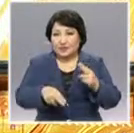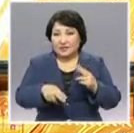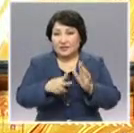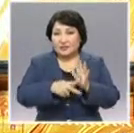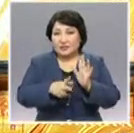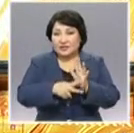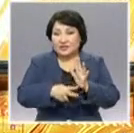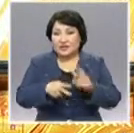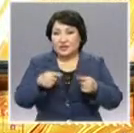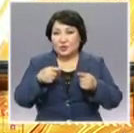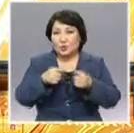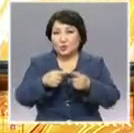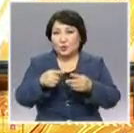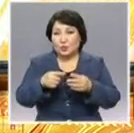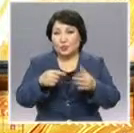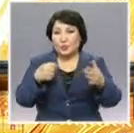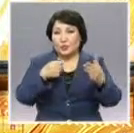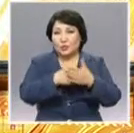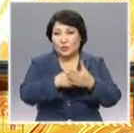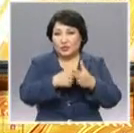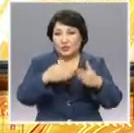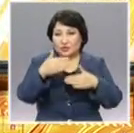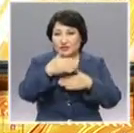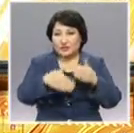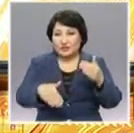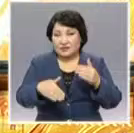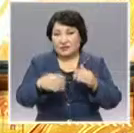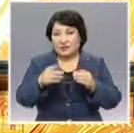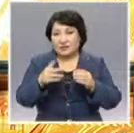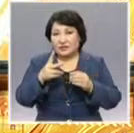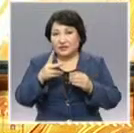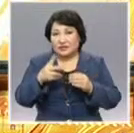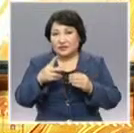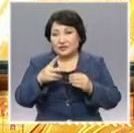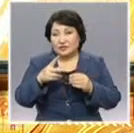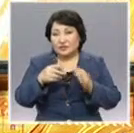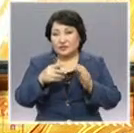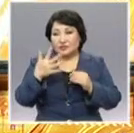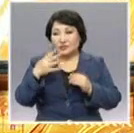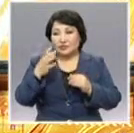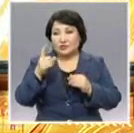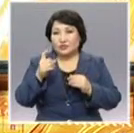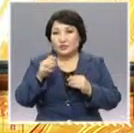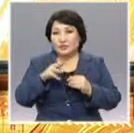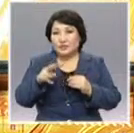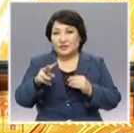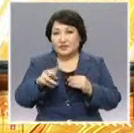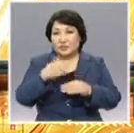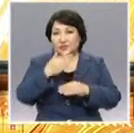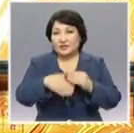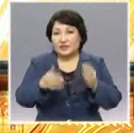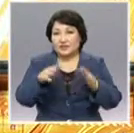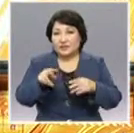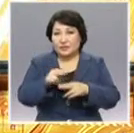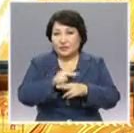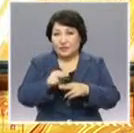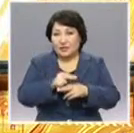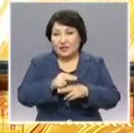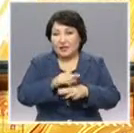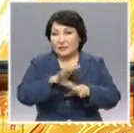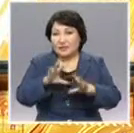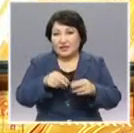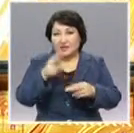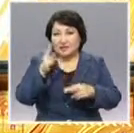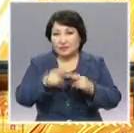тупиковый, 100 метр, 2000 тупиковый көшелер қалды. Қалғанын бәрін уже ремонттан өткіздік. Биыл өздеріңізде